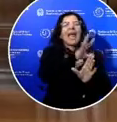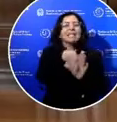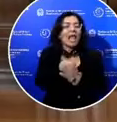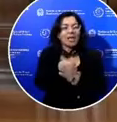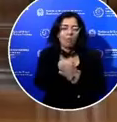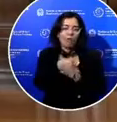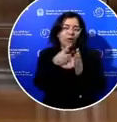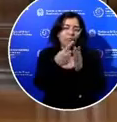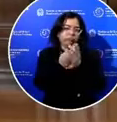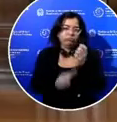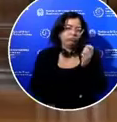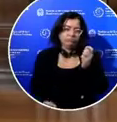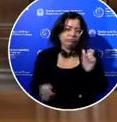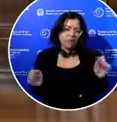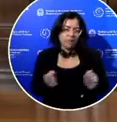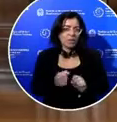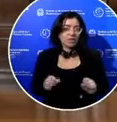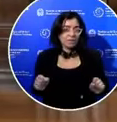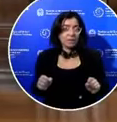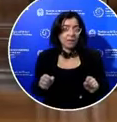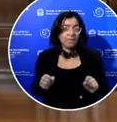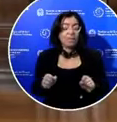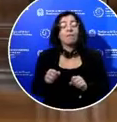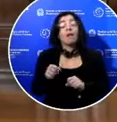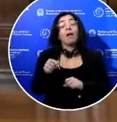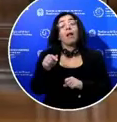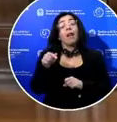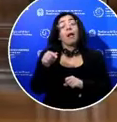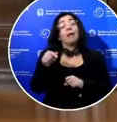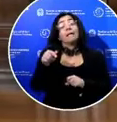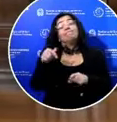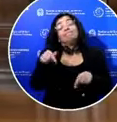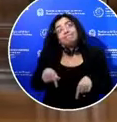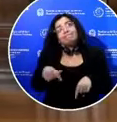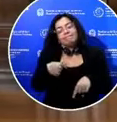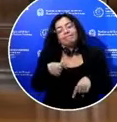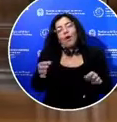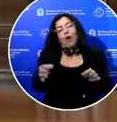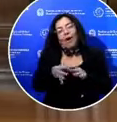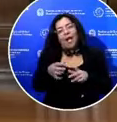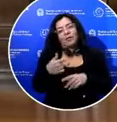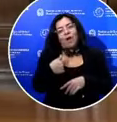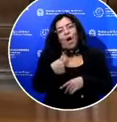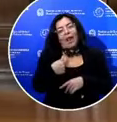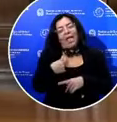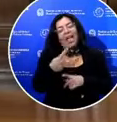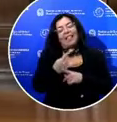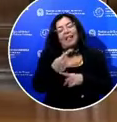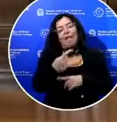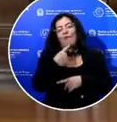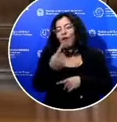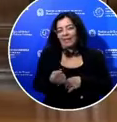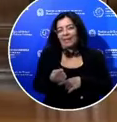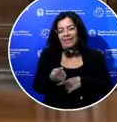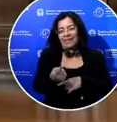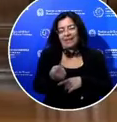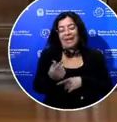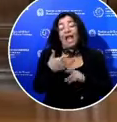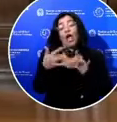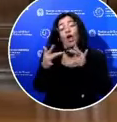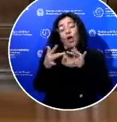sono semplicemente impossibili. E qui non posso esimermi dal notare, tuttavia, che il rapporto con gli